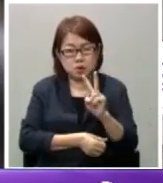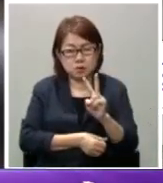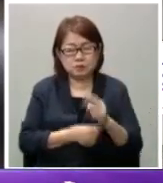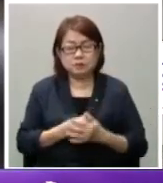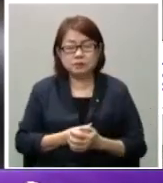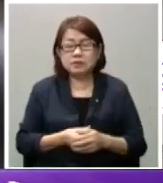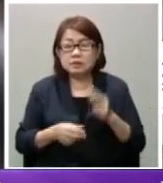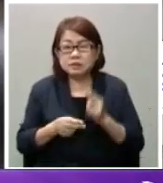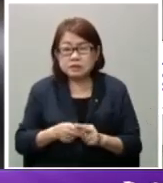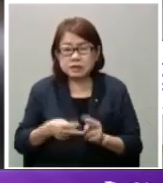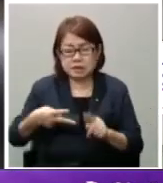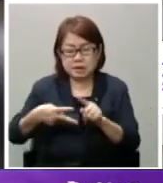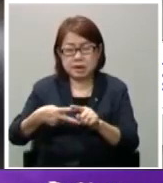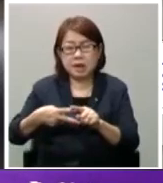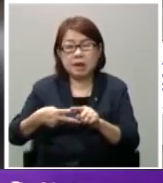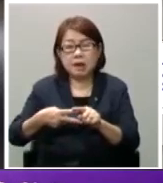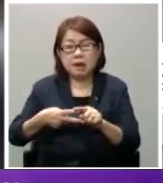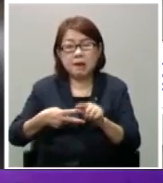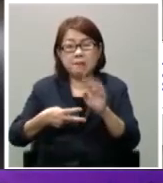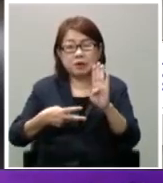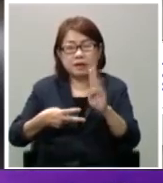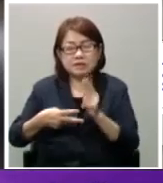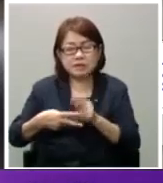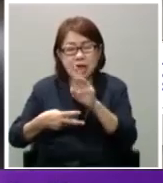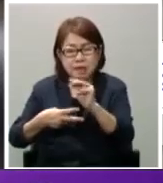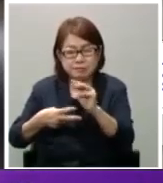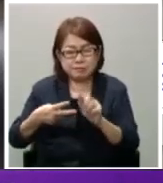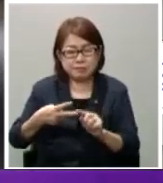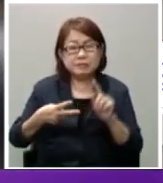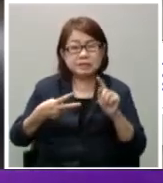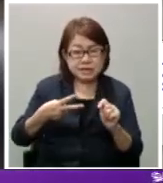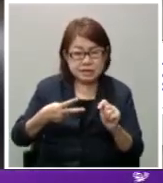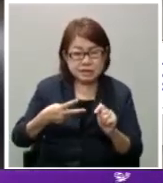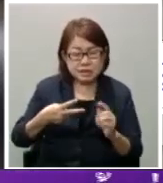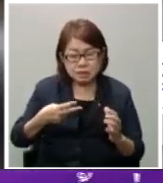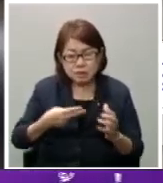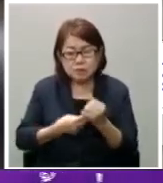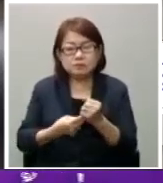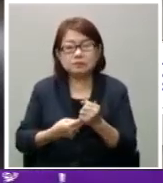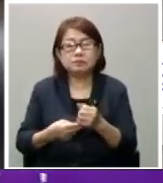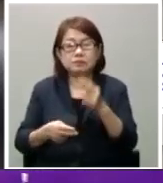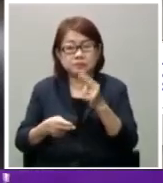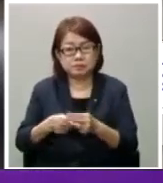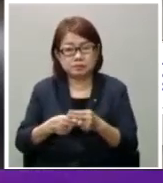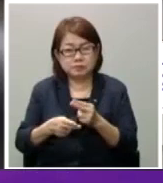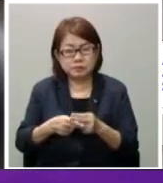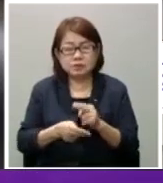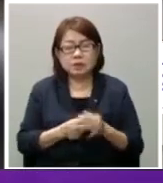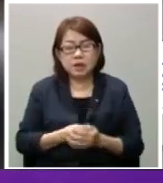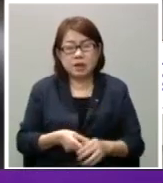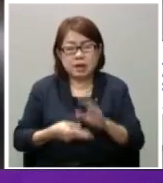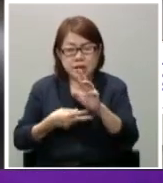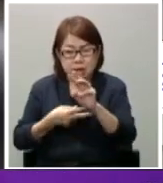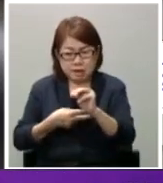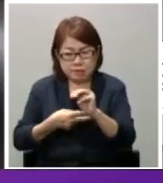รียกว่าบริษัท M กับ T ครับบริษัท2อันนี้เขารวมกันเป็นคอนซัลเทียมบริษัท